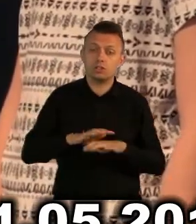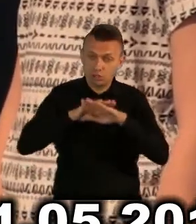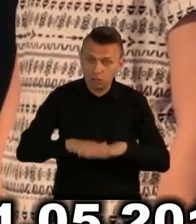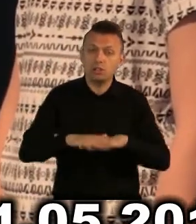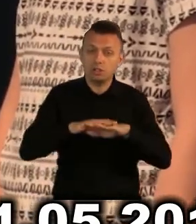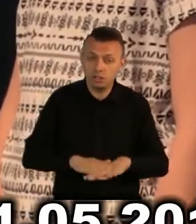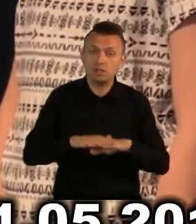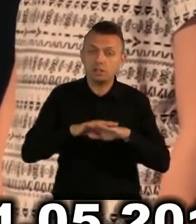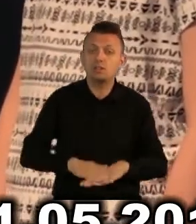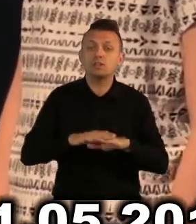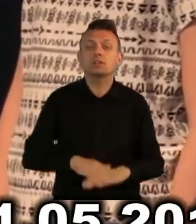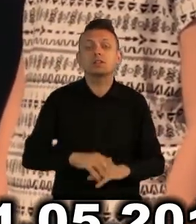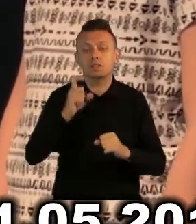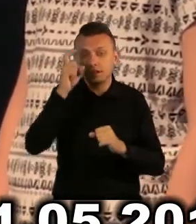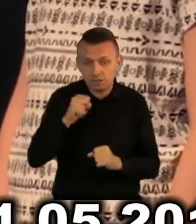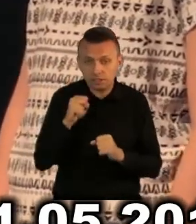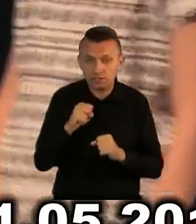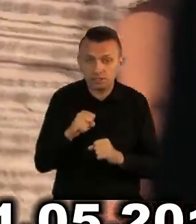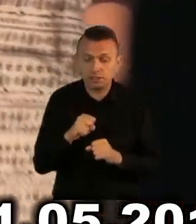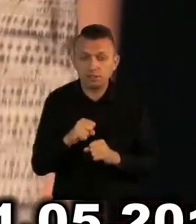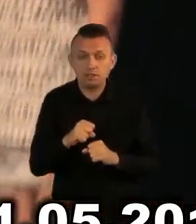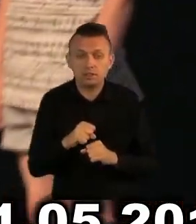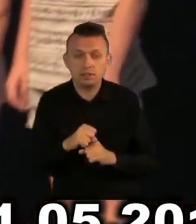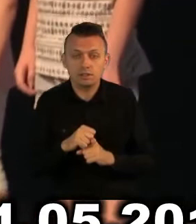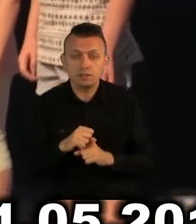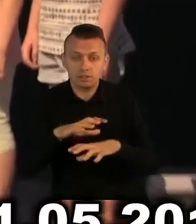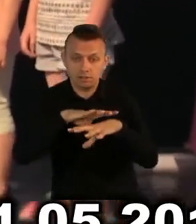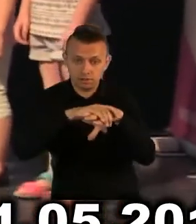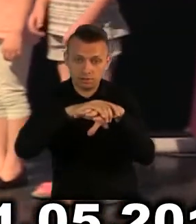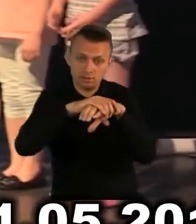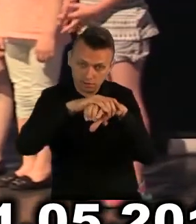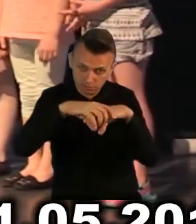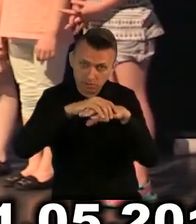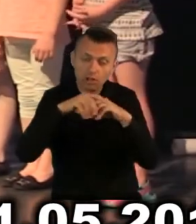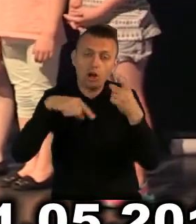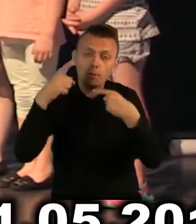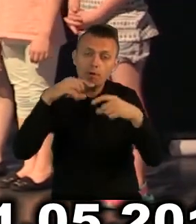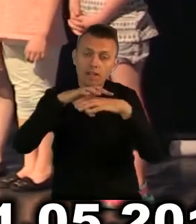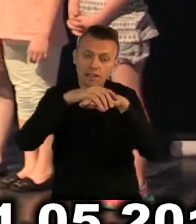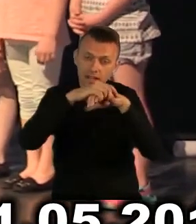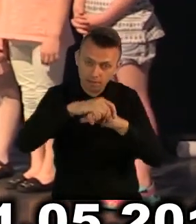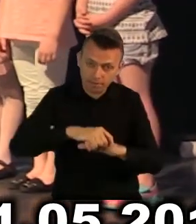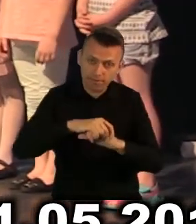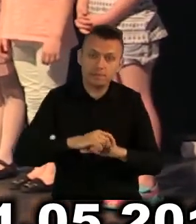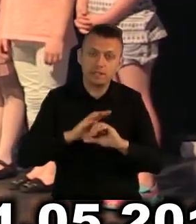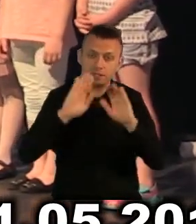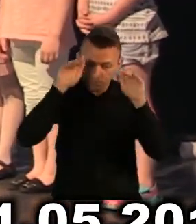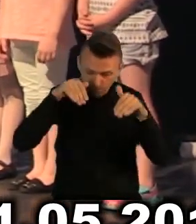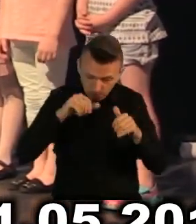ucisków przystępujesz. Proste rączki splec ze sobą, pochyl się nad tą